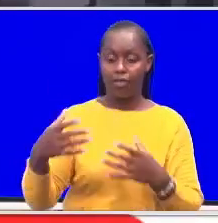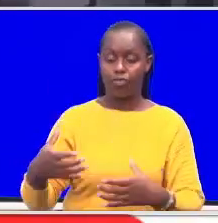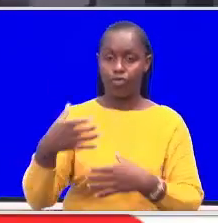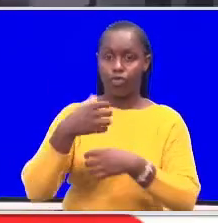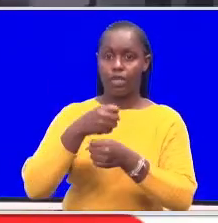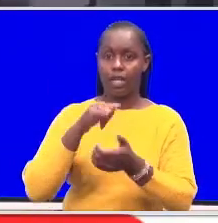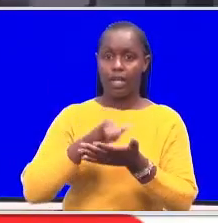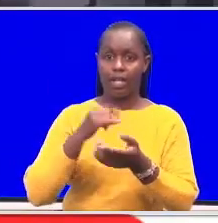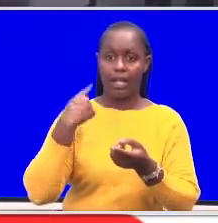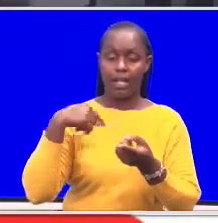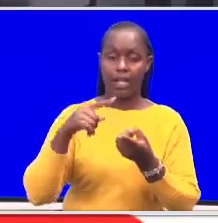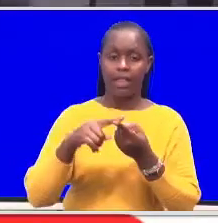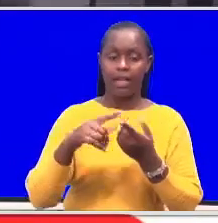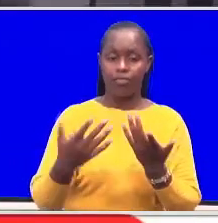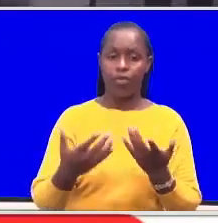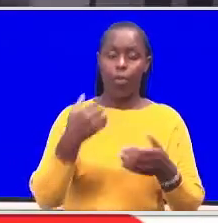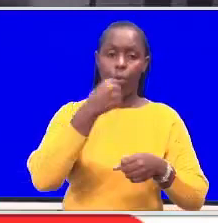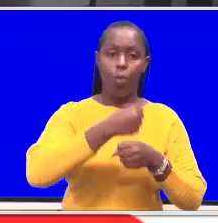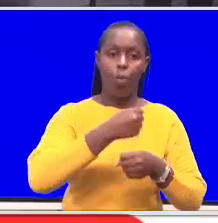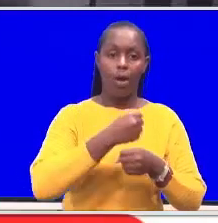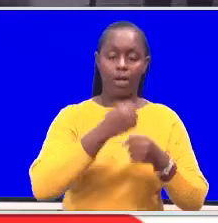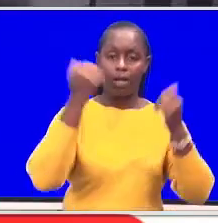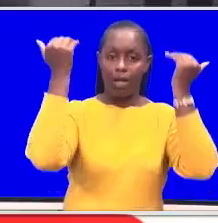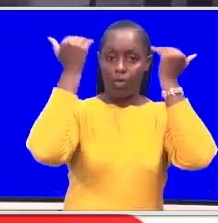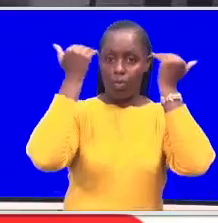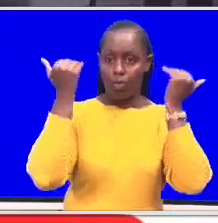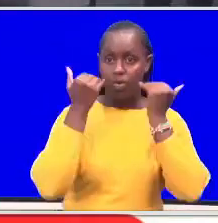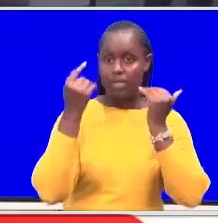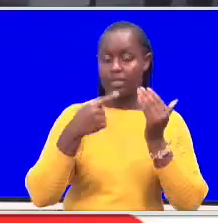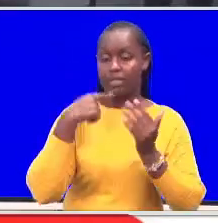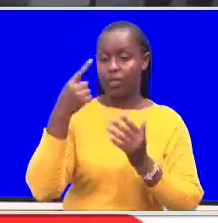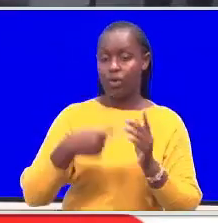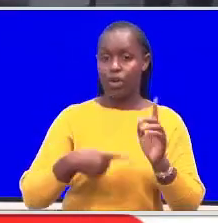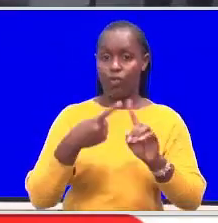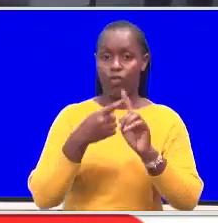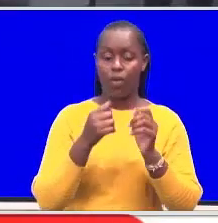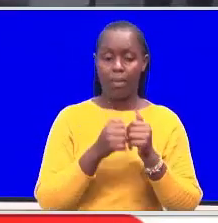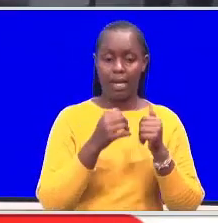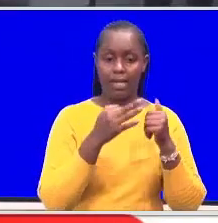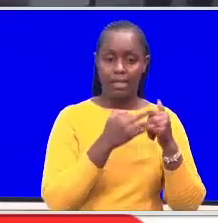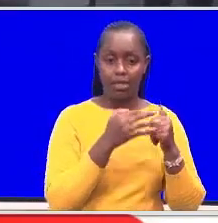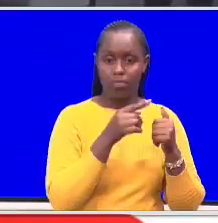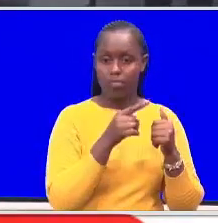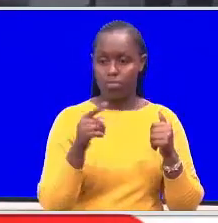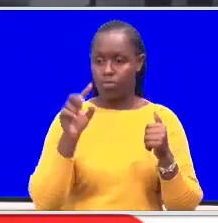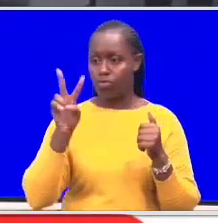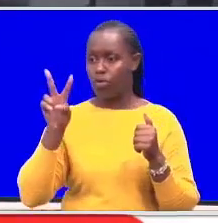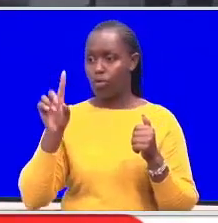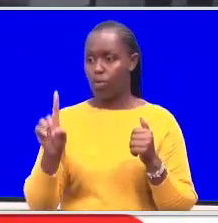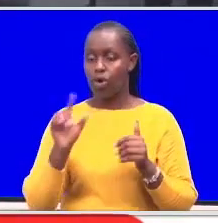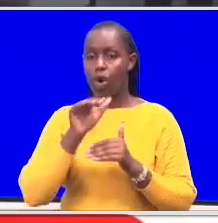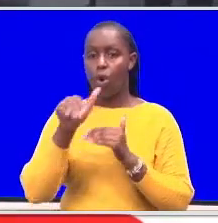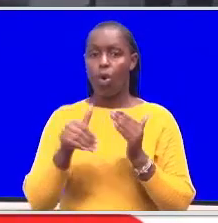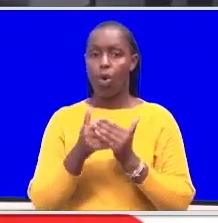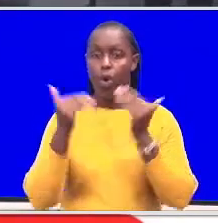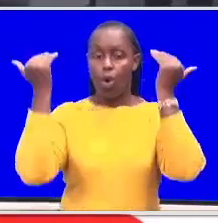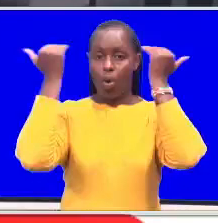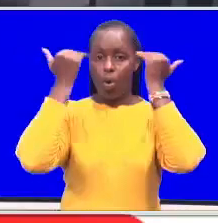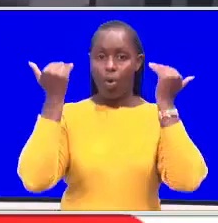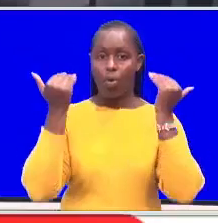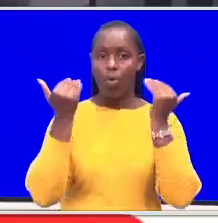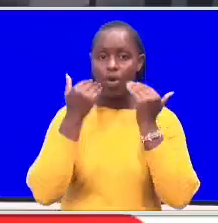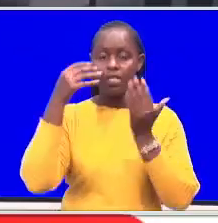wa idara ya mahakama kutangaza kuwa kutoka tarehe 18 hadi 21 huduma zote za kotini